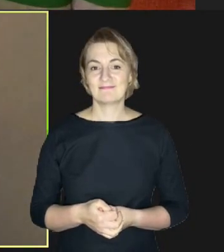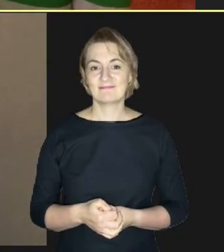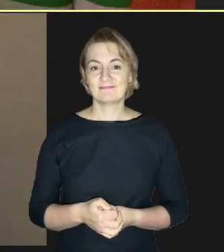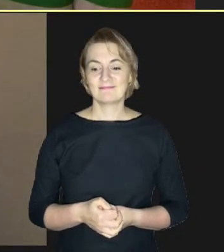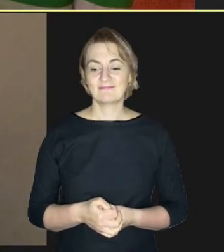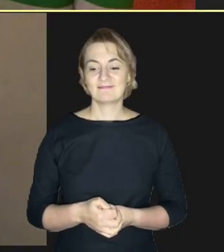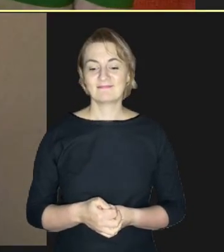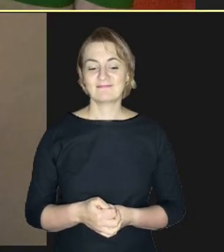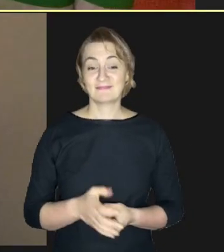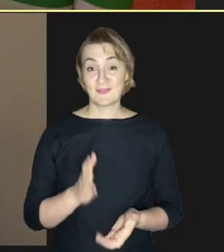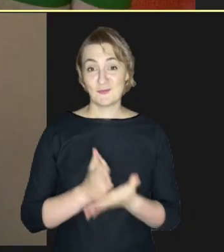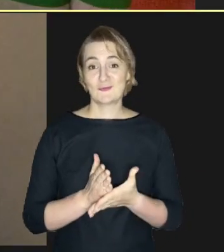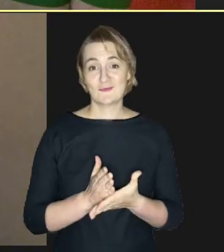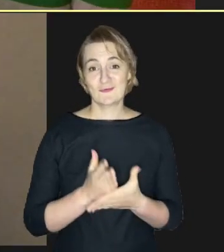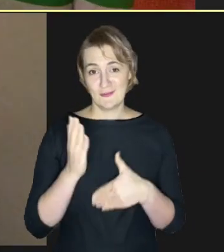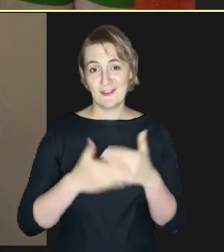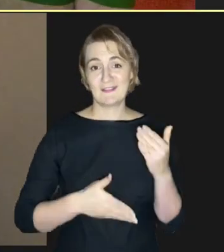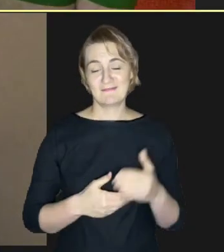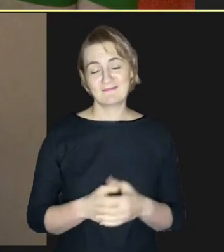I to już.